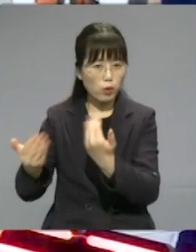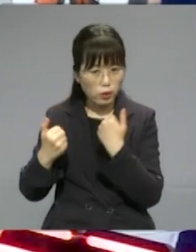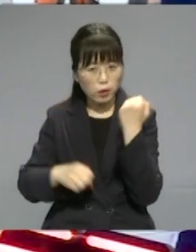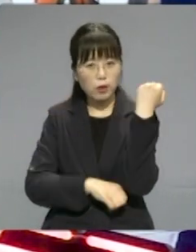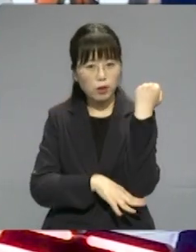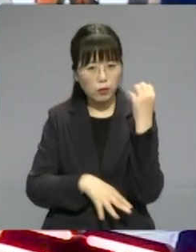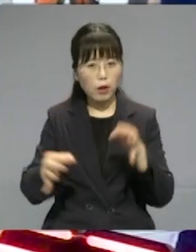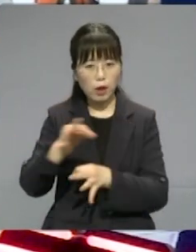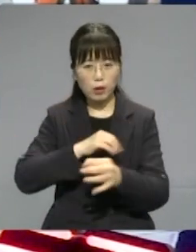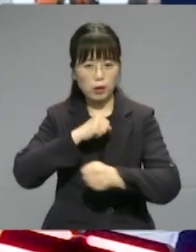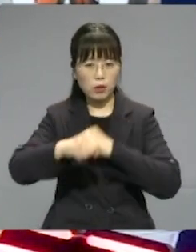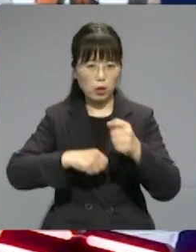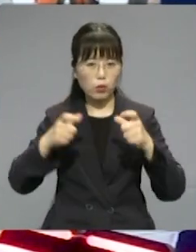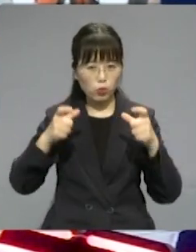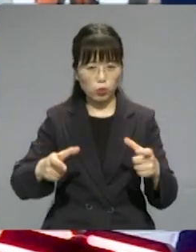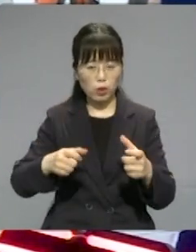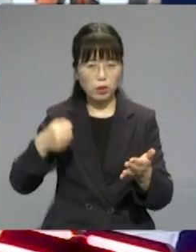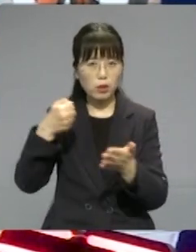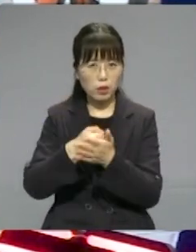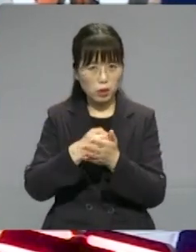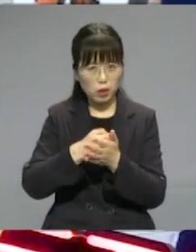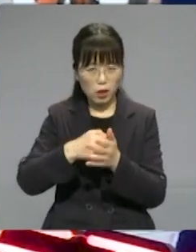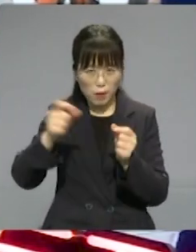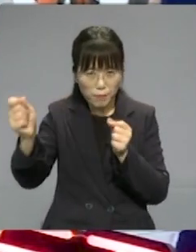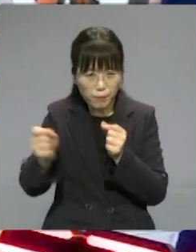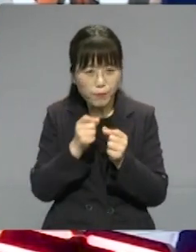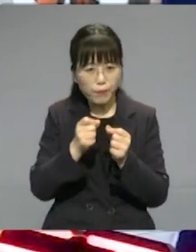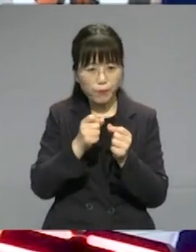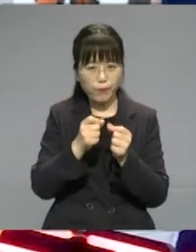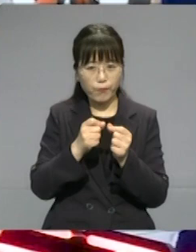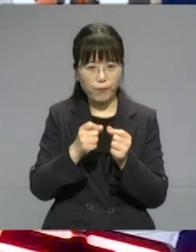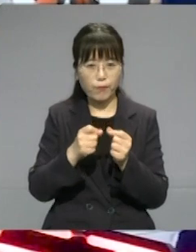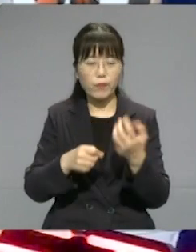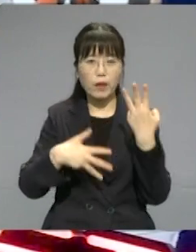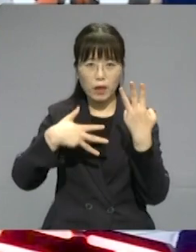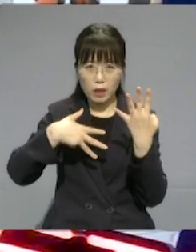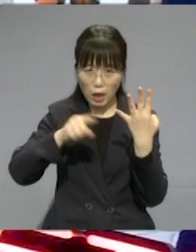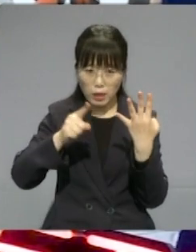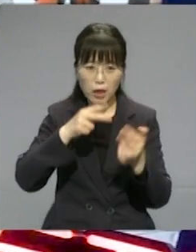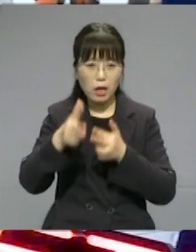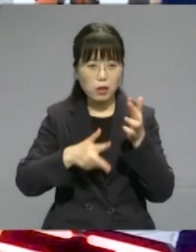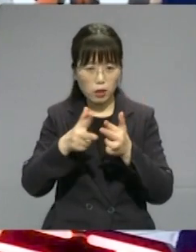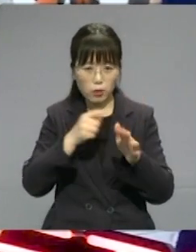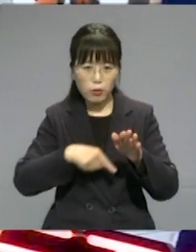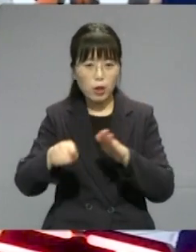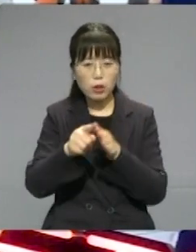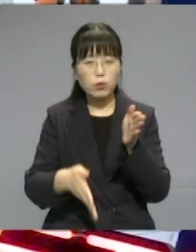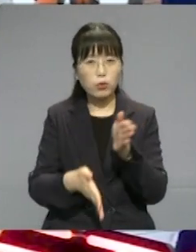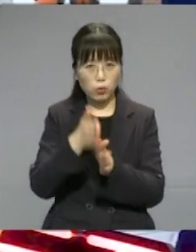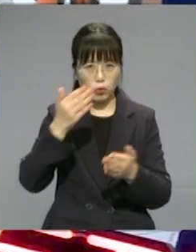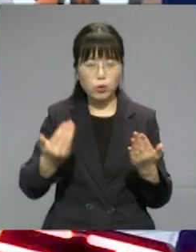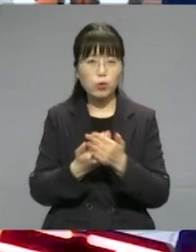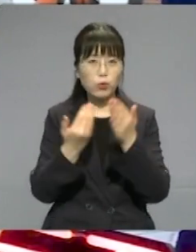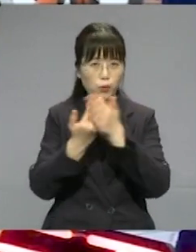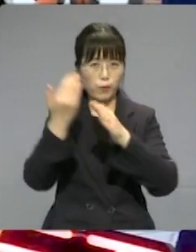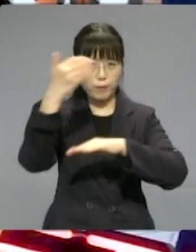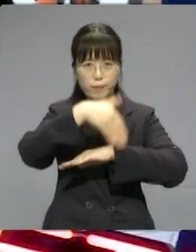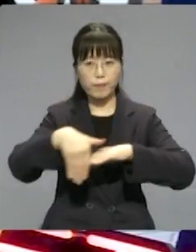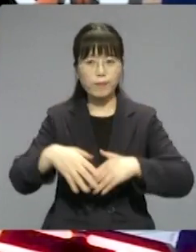유치를 발판으로 경제자유구역 지정에 한 발 더 다가가 4차 산업을 선도하는